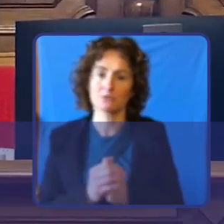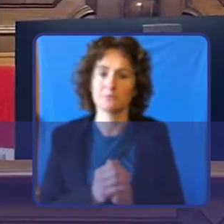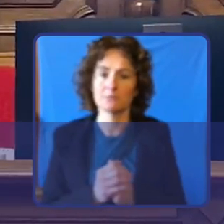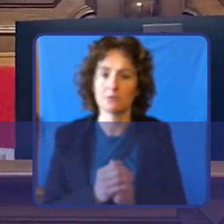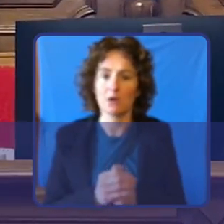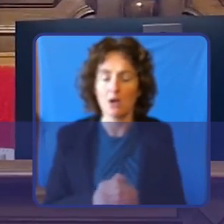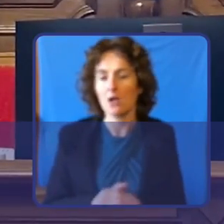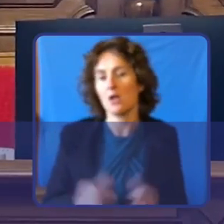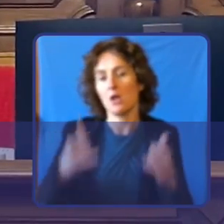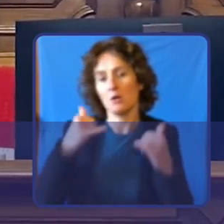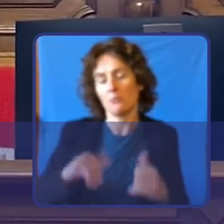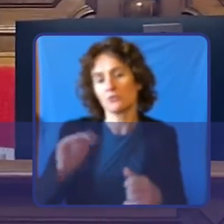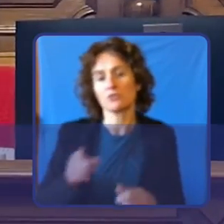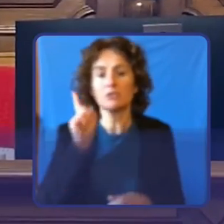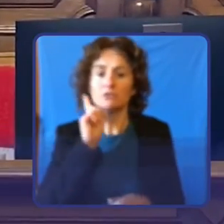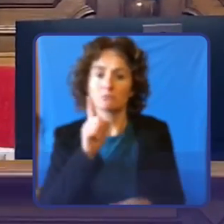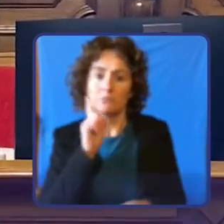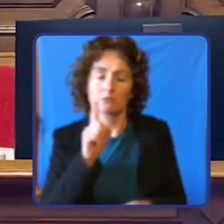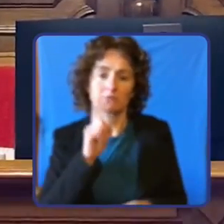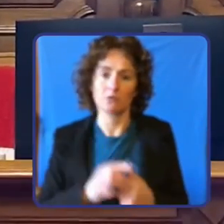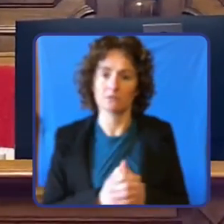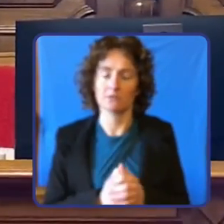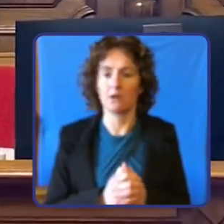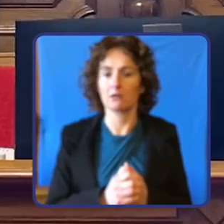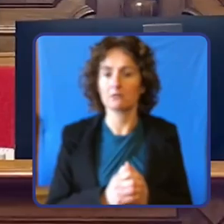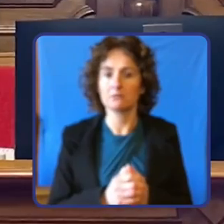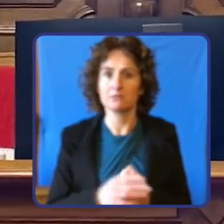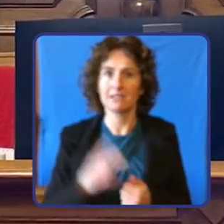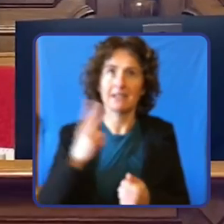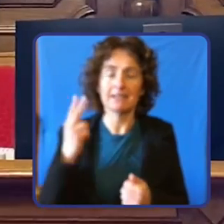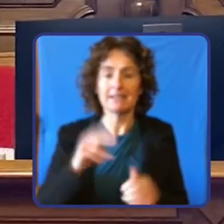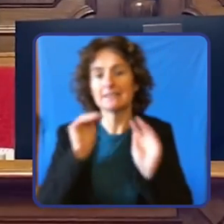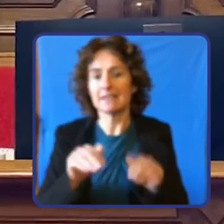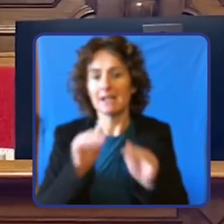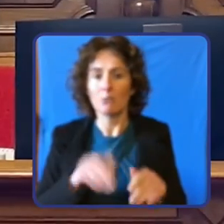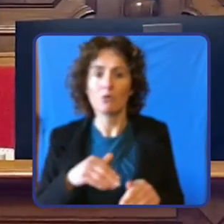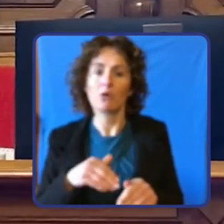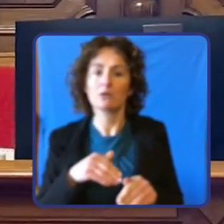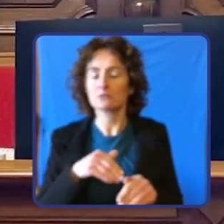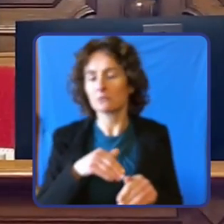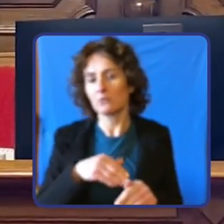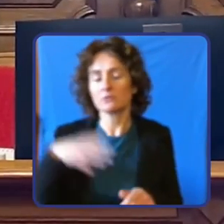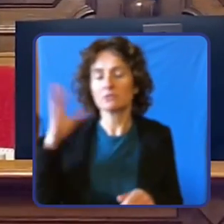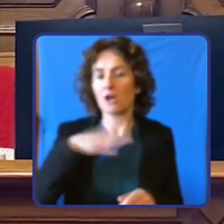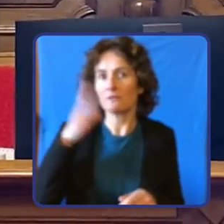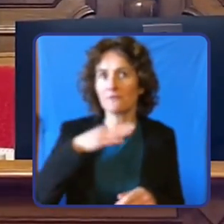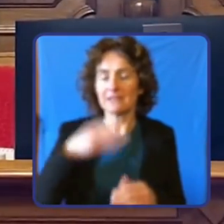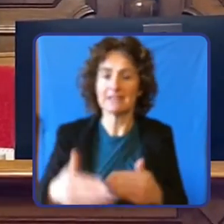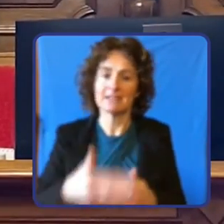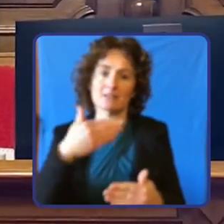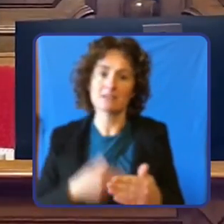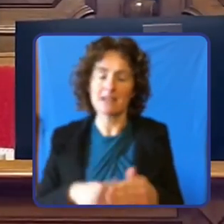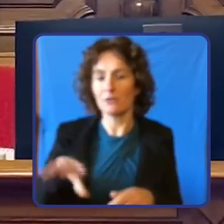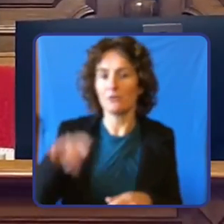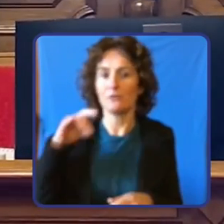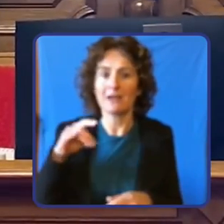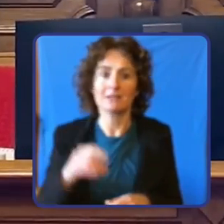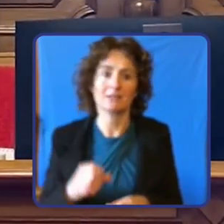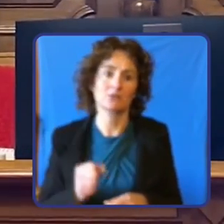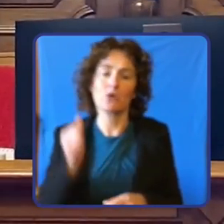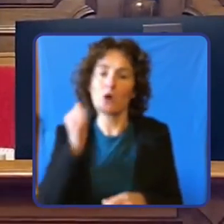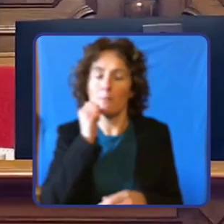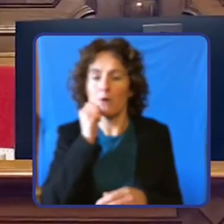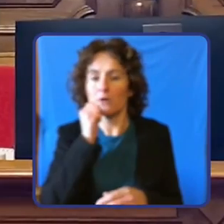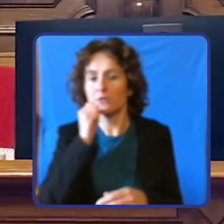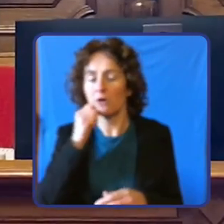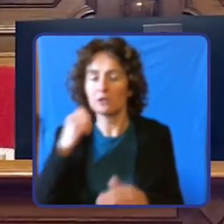És most is hazudoznak. Arról, hogy kit támogatott a Fidesz az előválasztásban. Hogy a Magyar Hírlap PR-cikket írt